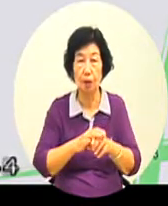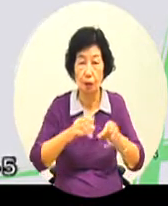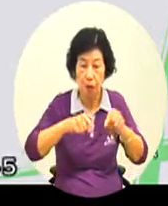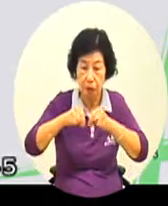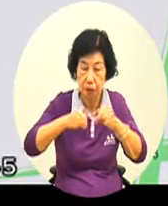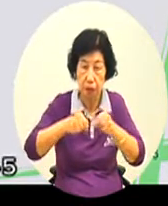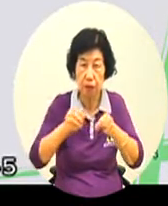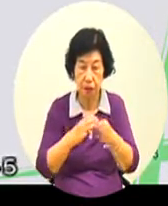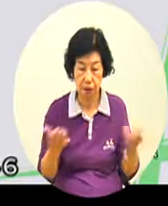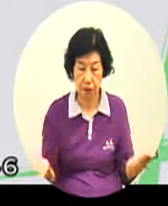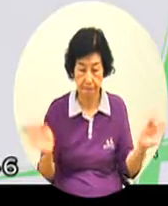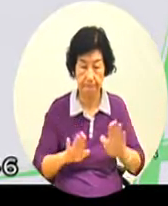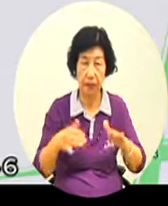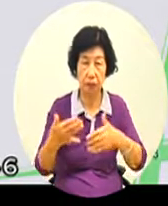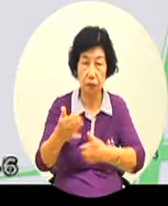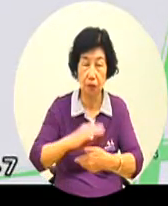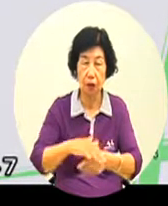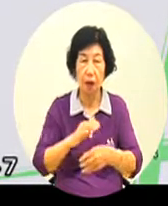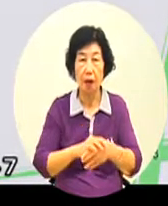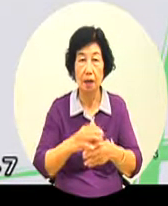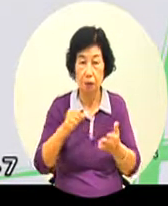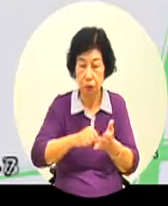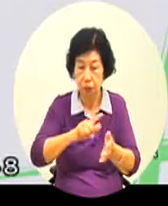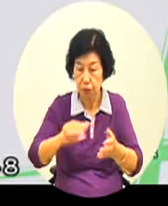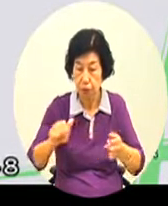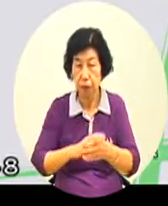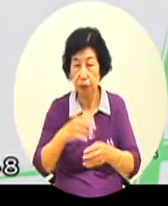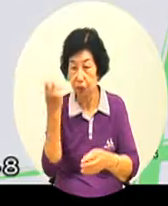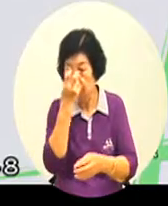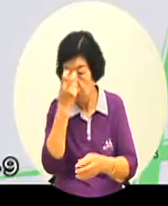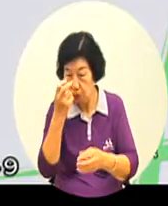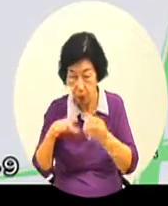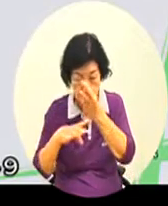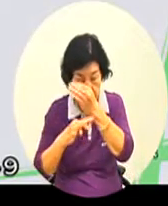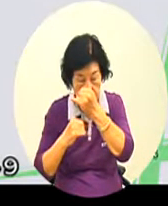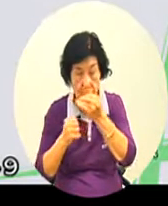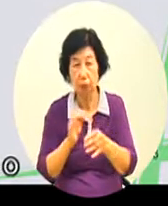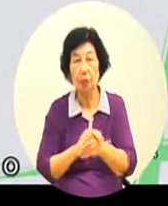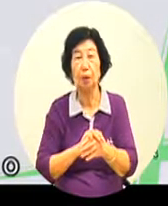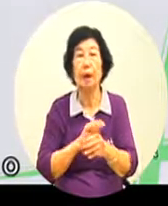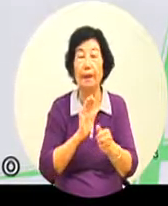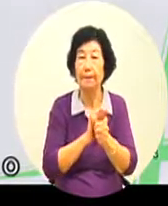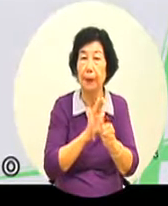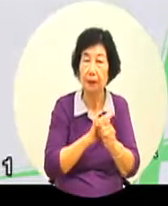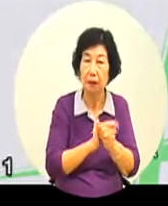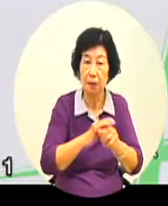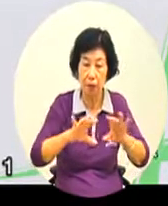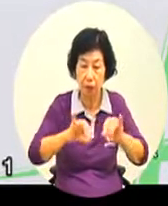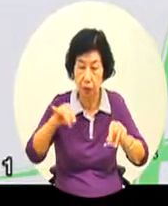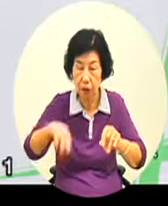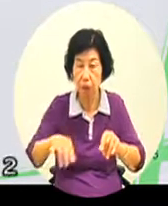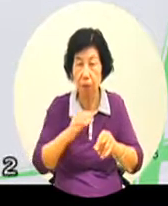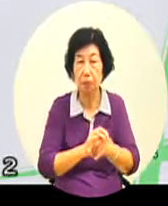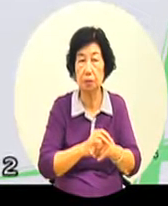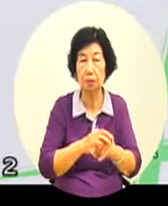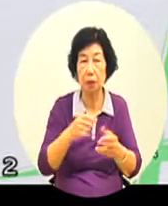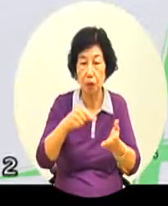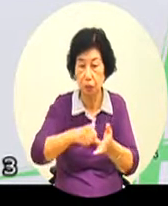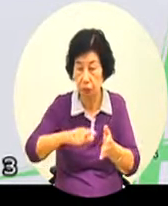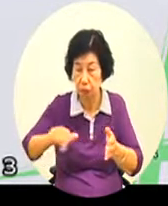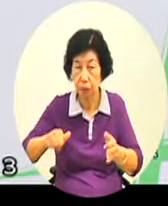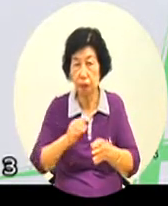的检验，我们持续在协助地方的业者来推动之外，今年我们有一